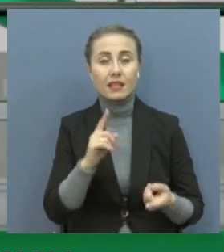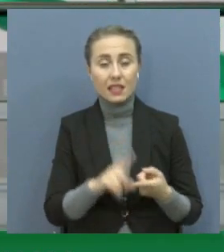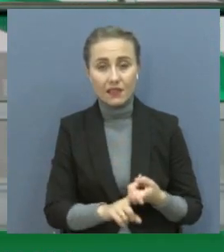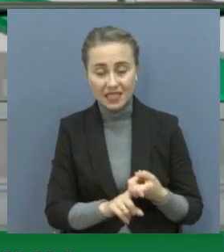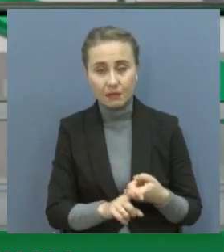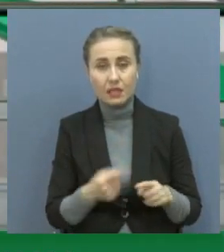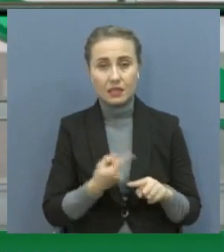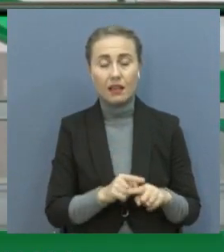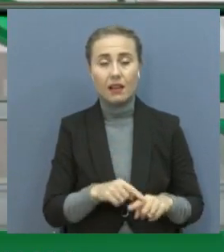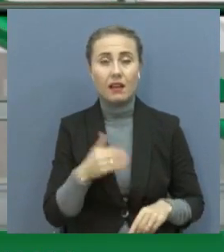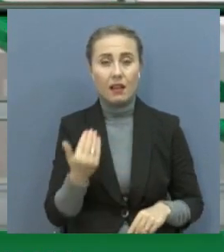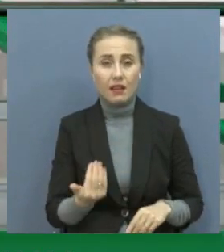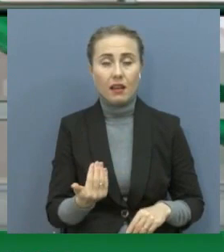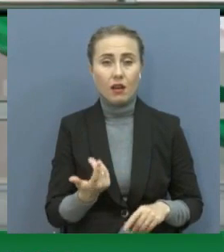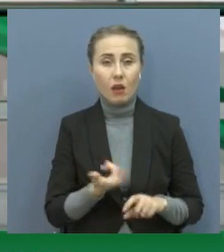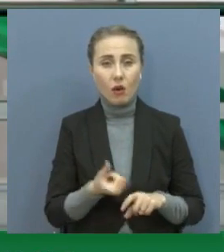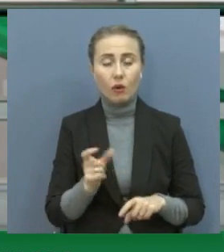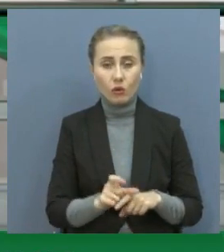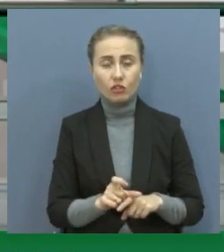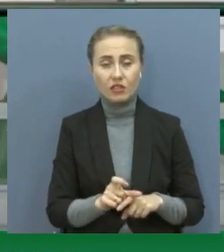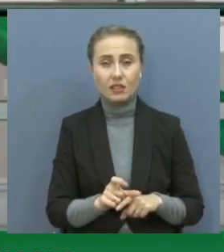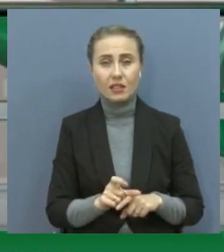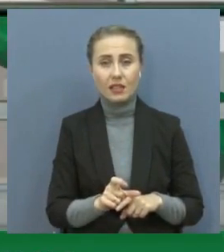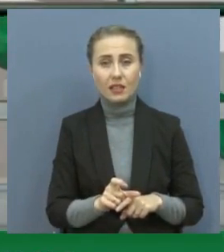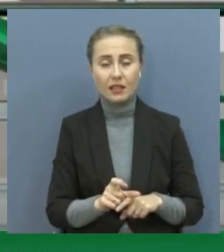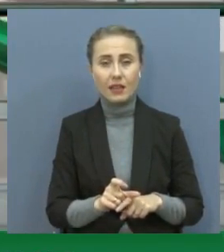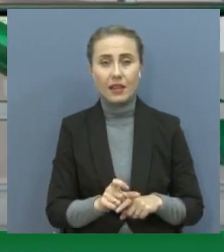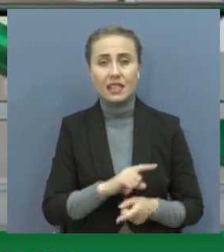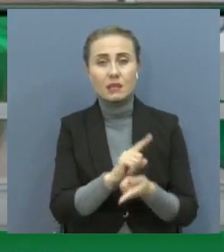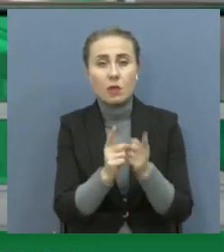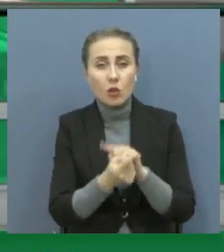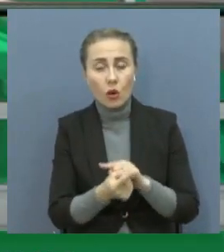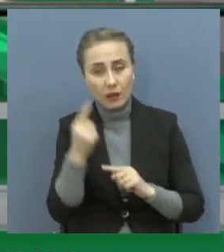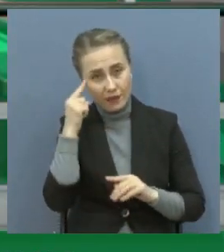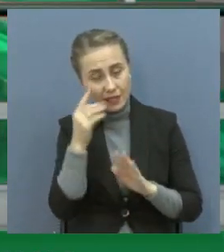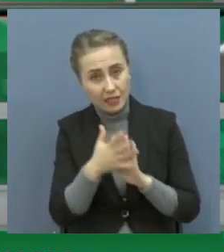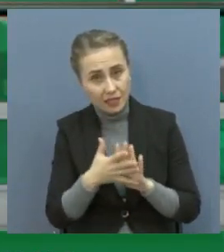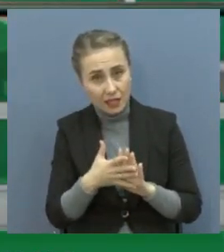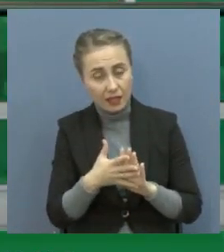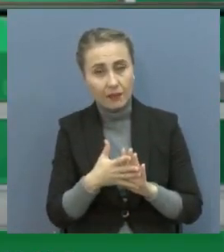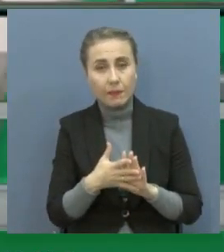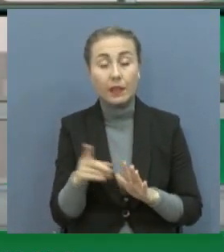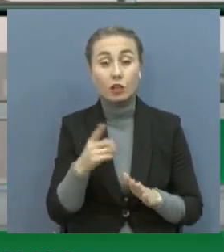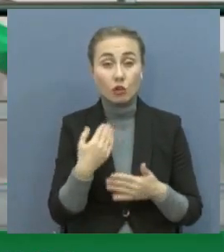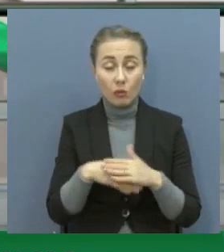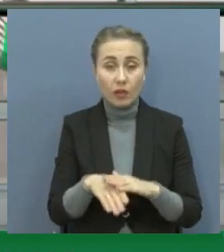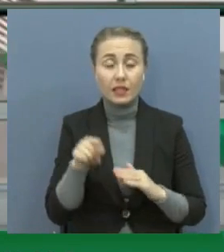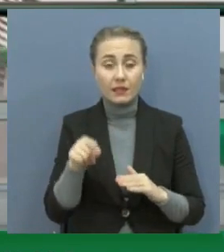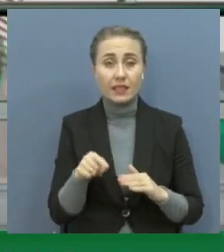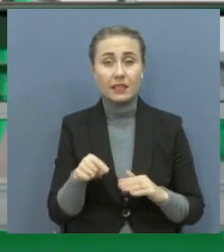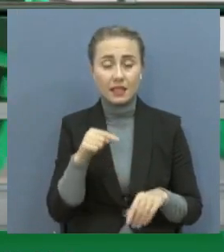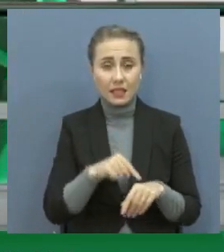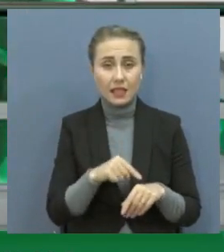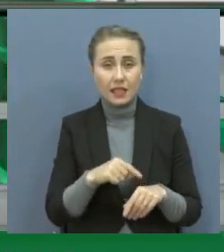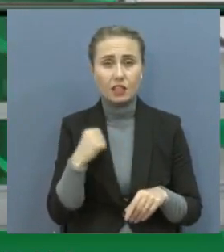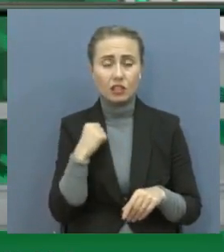зависимость, она очень как бы соединена с состоянием измененного сознания. То есть получается, чтобы уйти в это состояние измененного сознания,